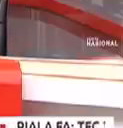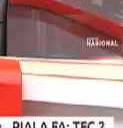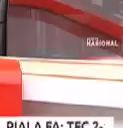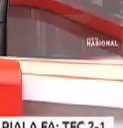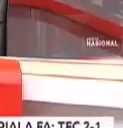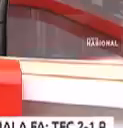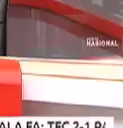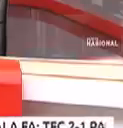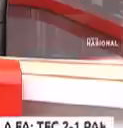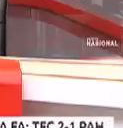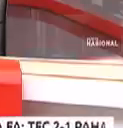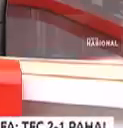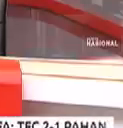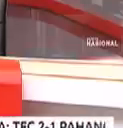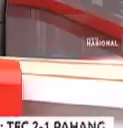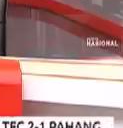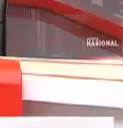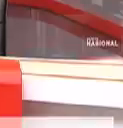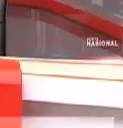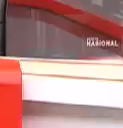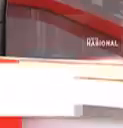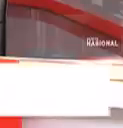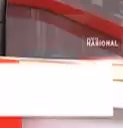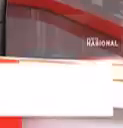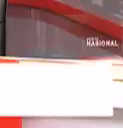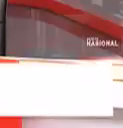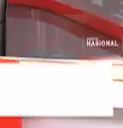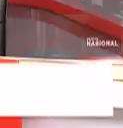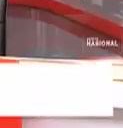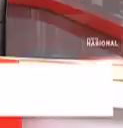Facebook Berita RTM dan YouTube rasmi Berita Nasional RTM untuk